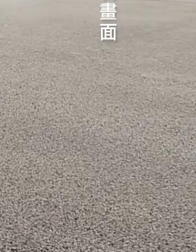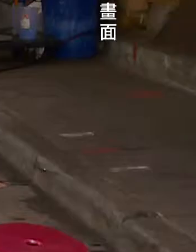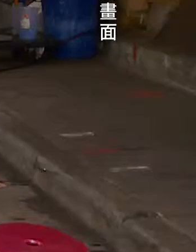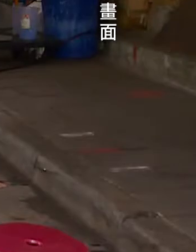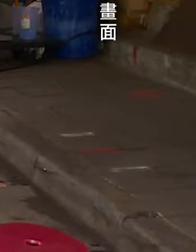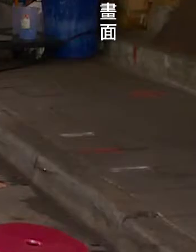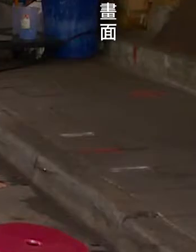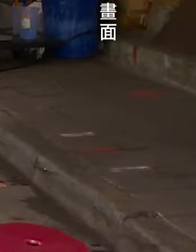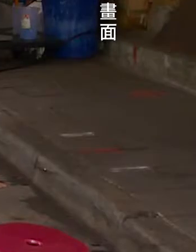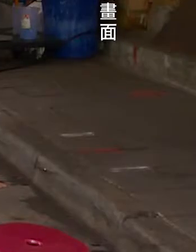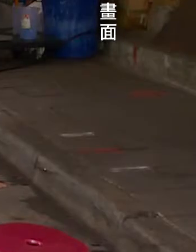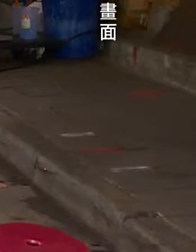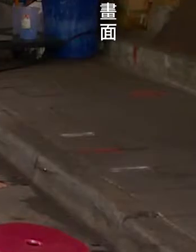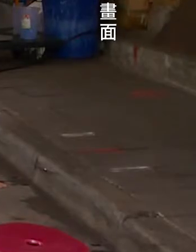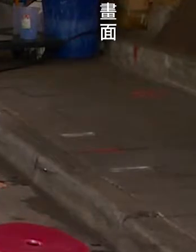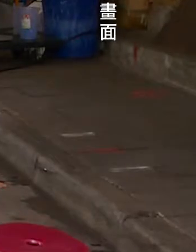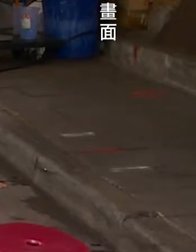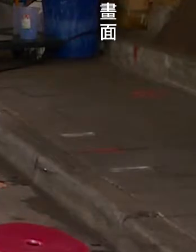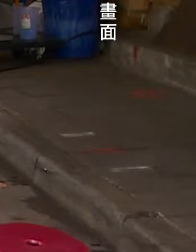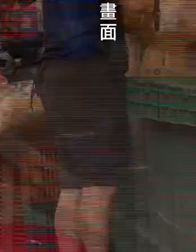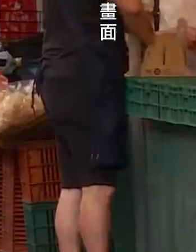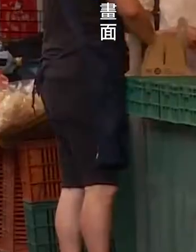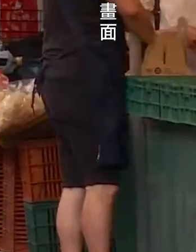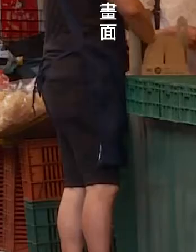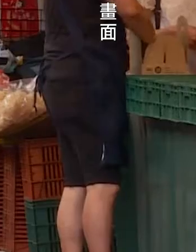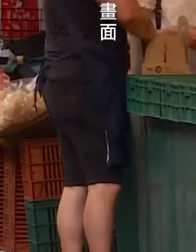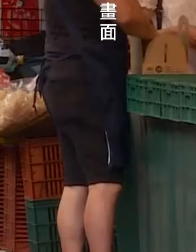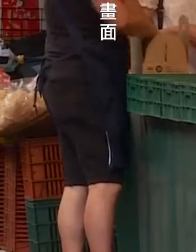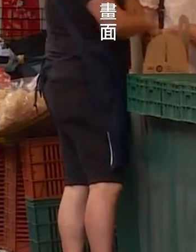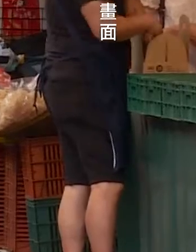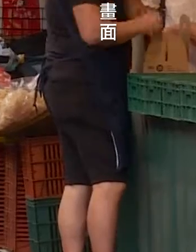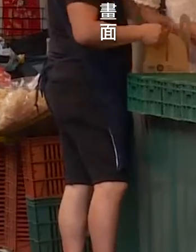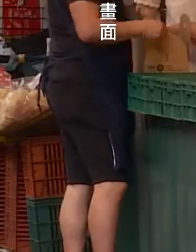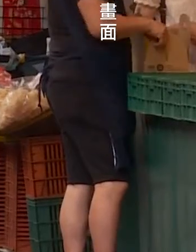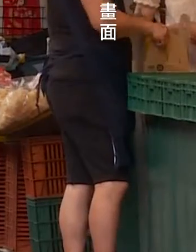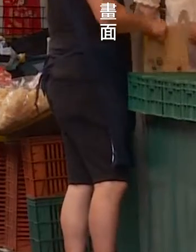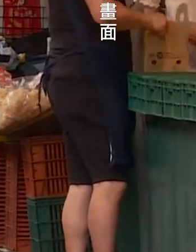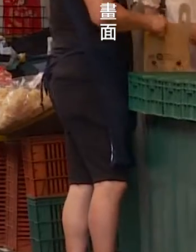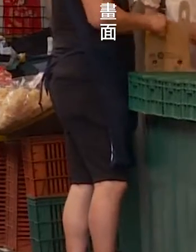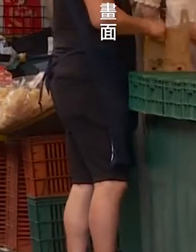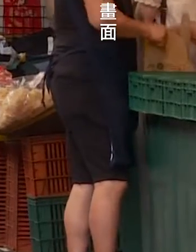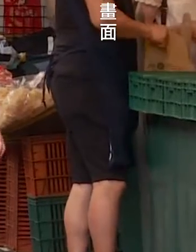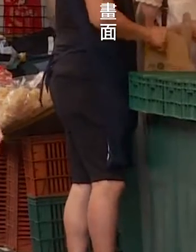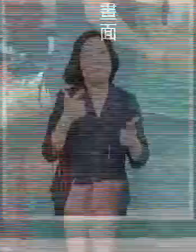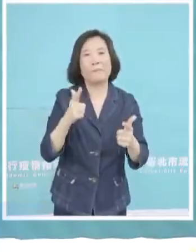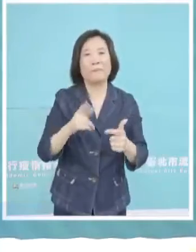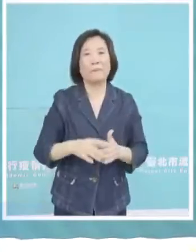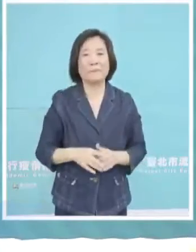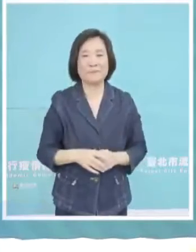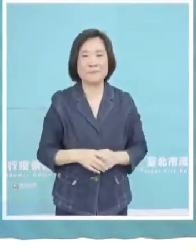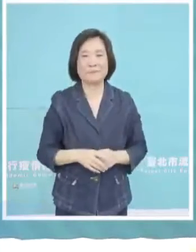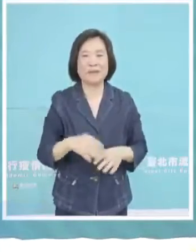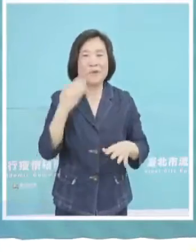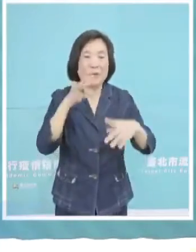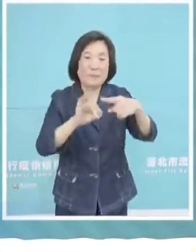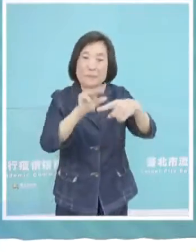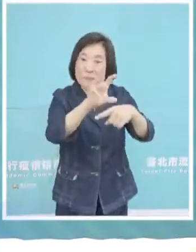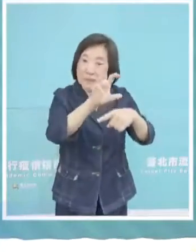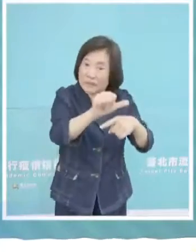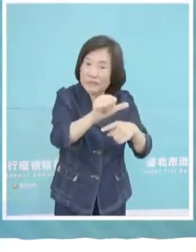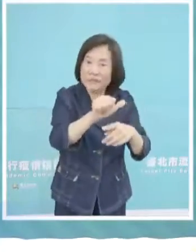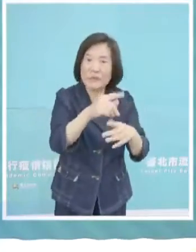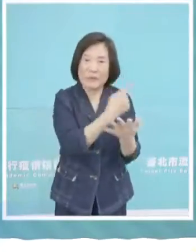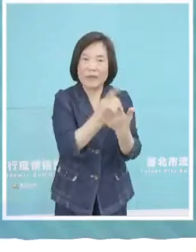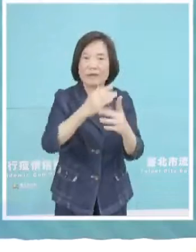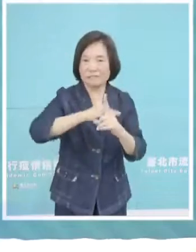备。而对于市场分流，柯文哲认为，相信民众素质才是最有效率的做法。 只要85%以上的国